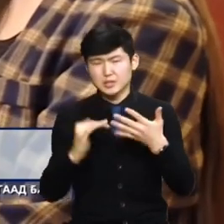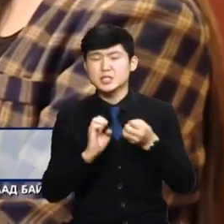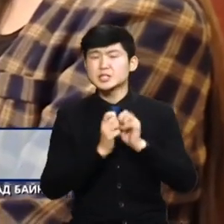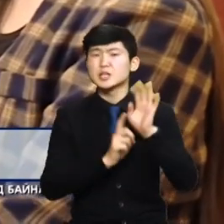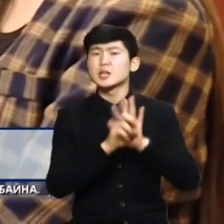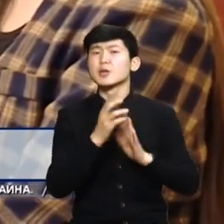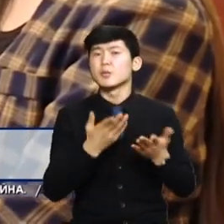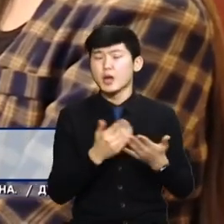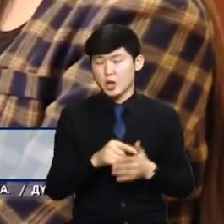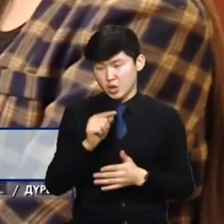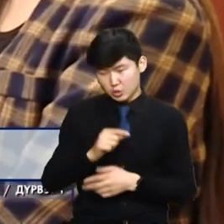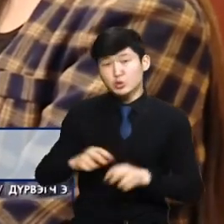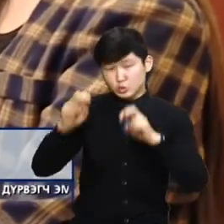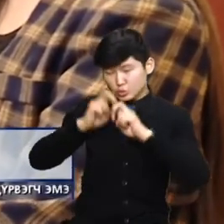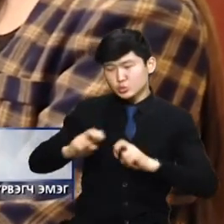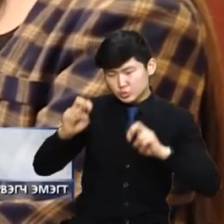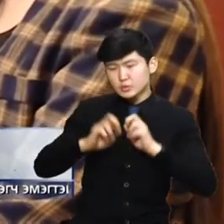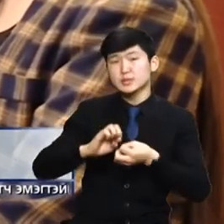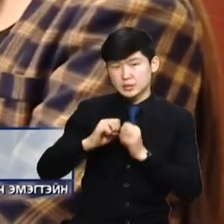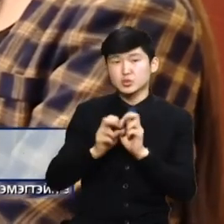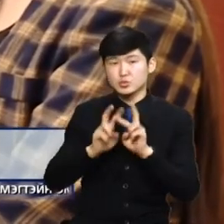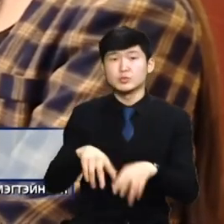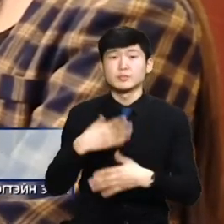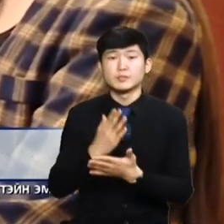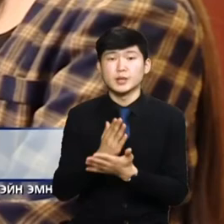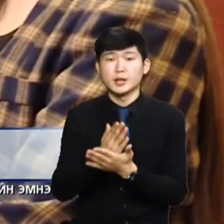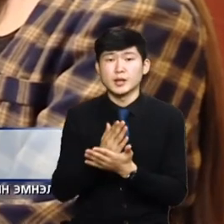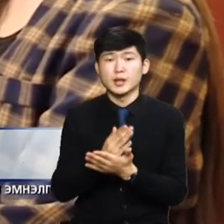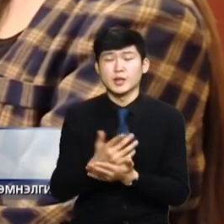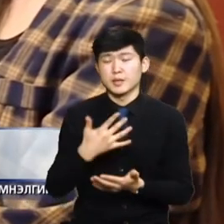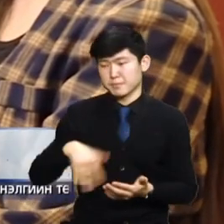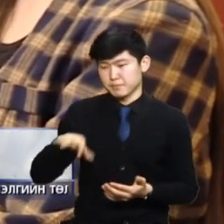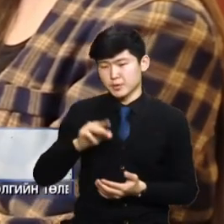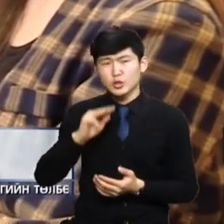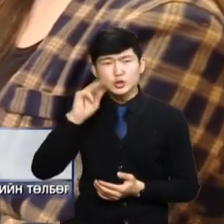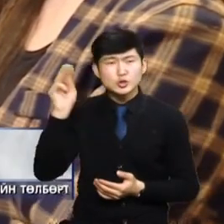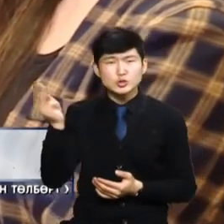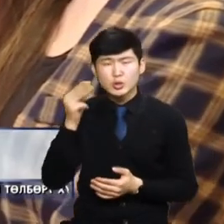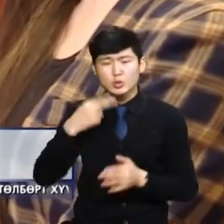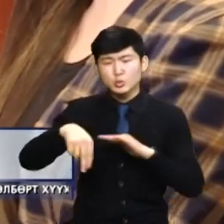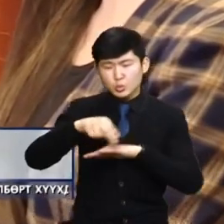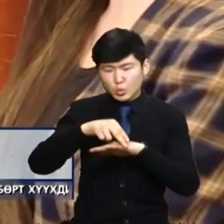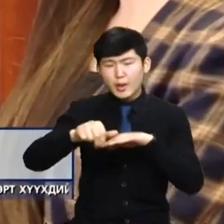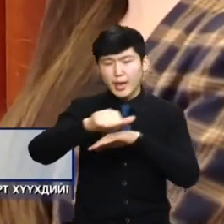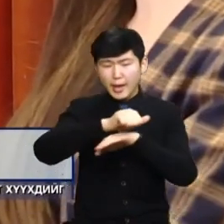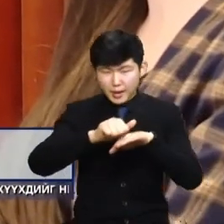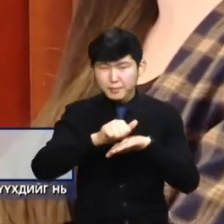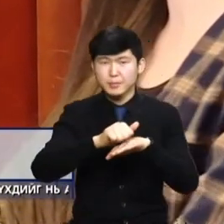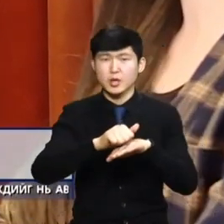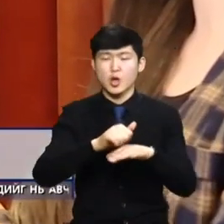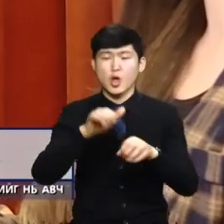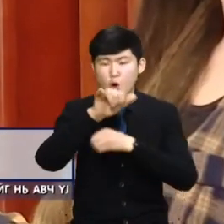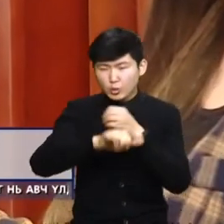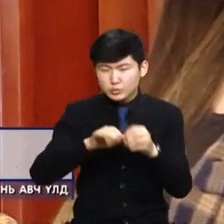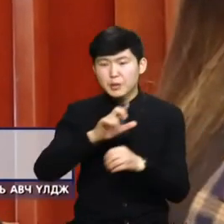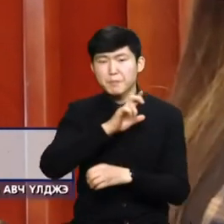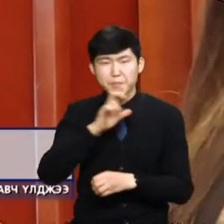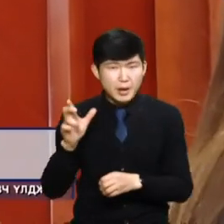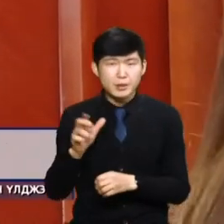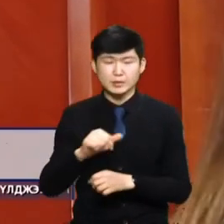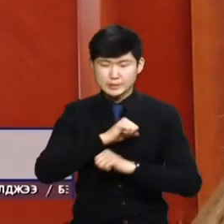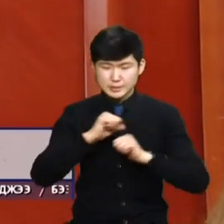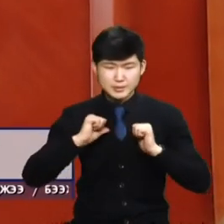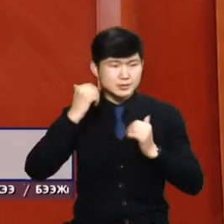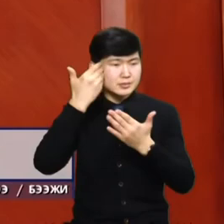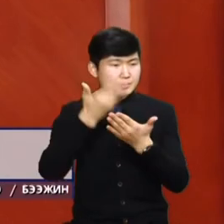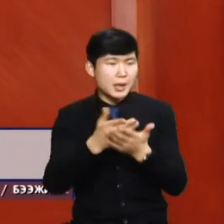гэлээ. Одоо ингэ судалгаа эдийн засгийн тооцоонууд хэрэгдчихэв. За тэгэхээр эхний ажил нь бид нар одоо тодорхой зорилттой дүүрэг одоо аймагуудад, олон улсын байгууллагууд одоо иргэдийн